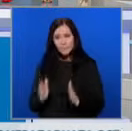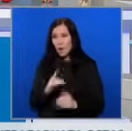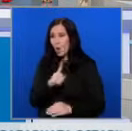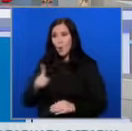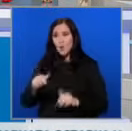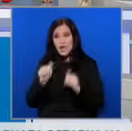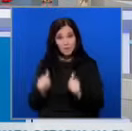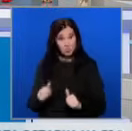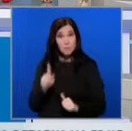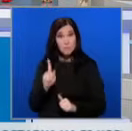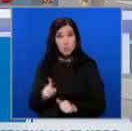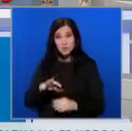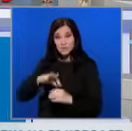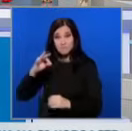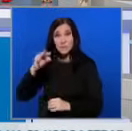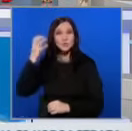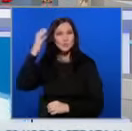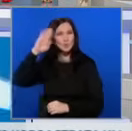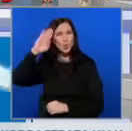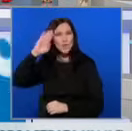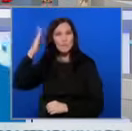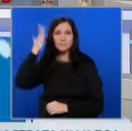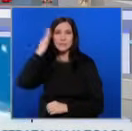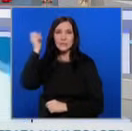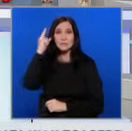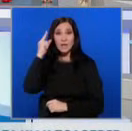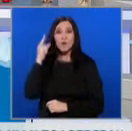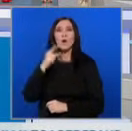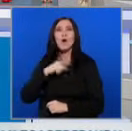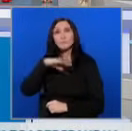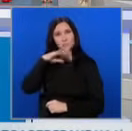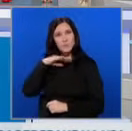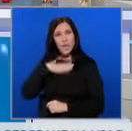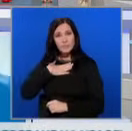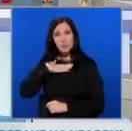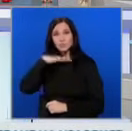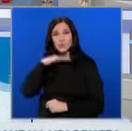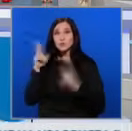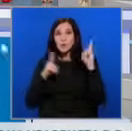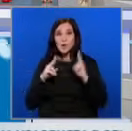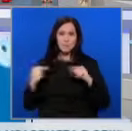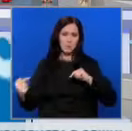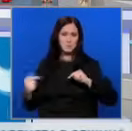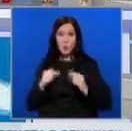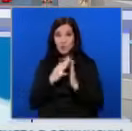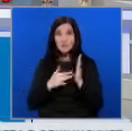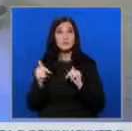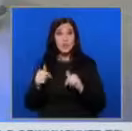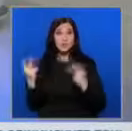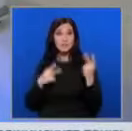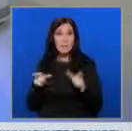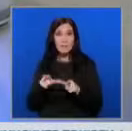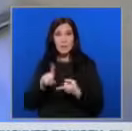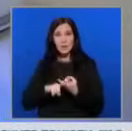кои фигури ще може да бъде избиран служебен министър-председател. Постигнато ли беше съгласие по спорните текстове, ще разберем сега от Милена